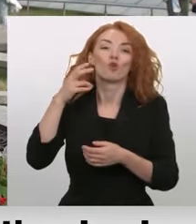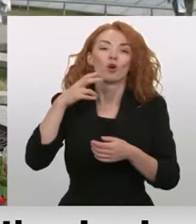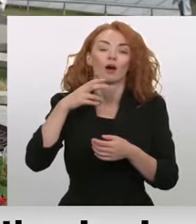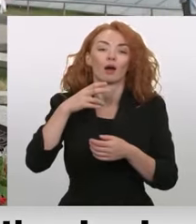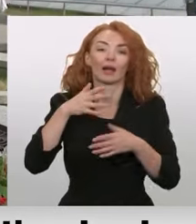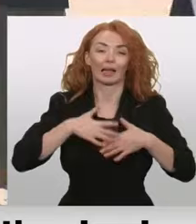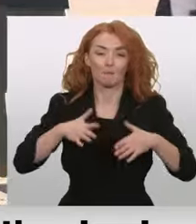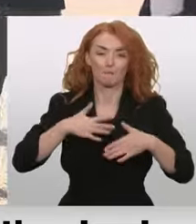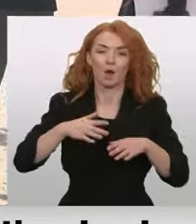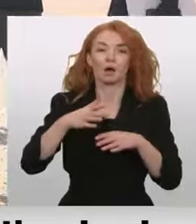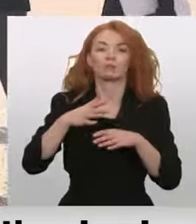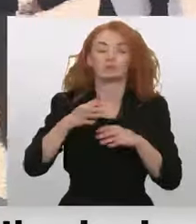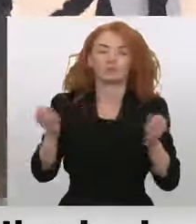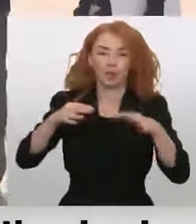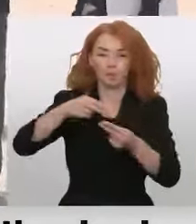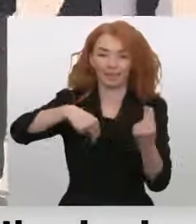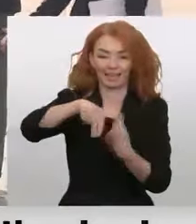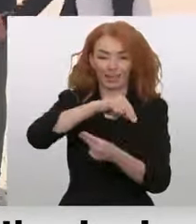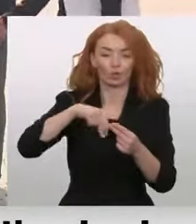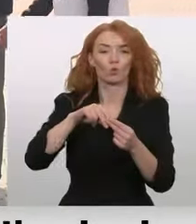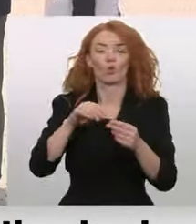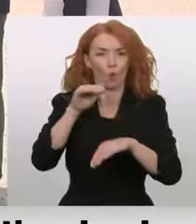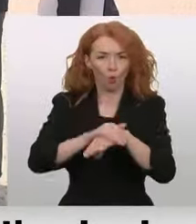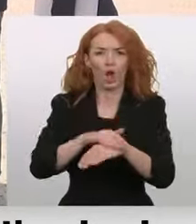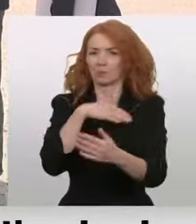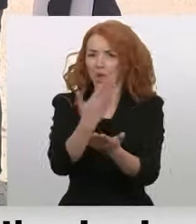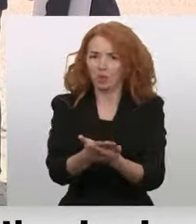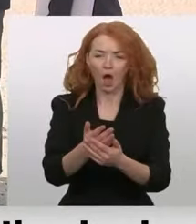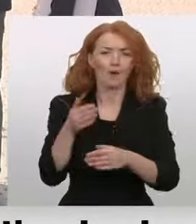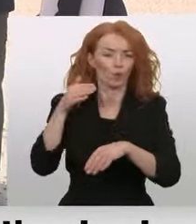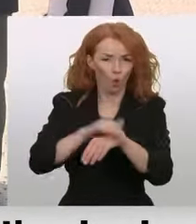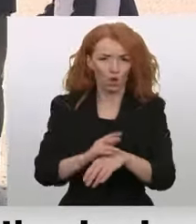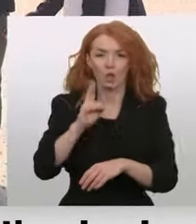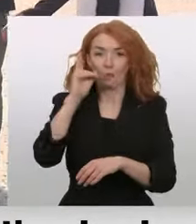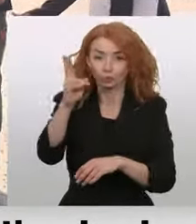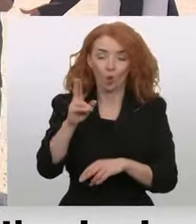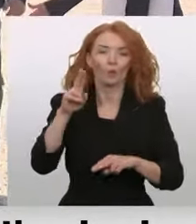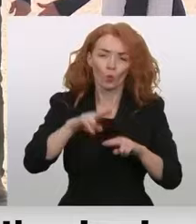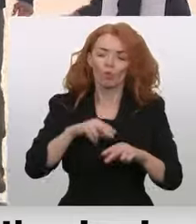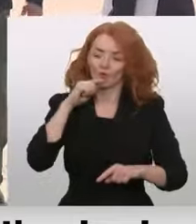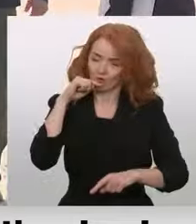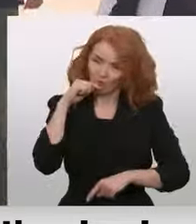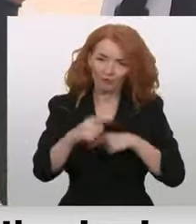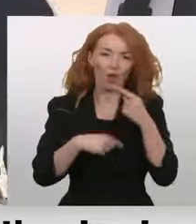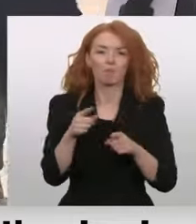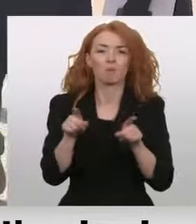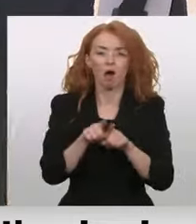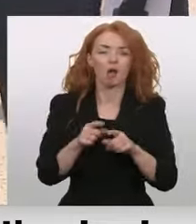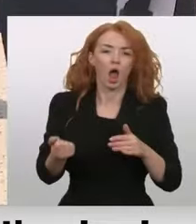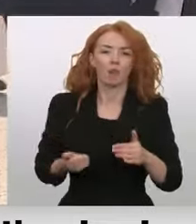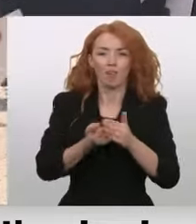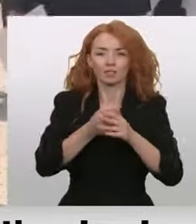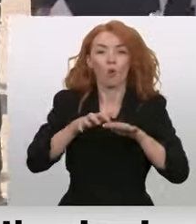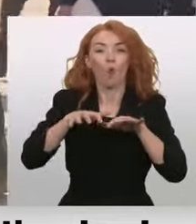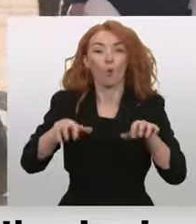ar ļoti konkrētiem piedāvājumiem un apsolījumiem. Un par to starp, protams, tas arī ir vienmēr atbalstīt arī